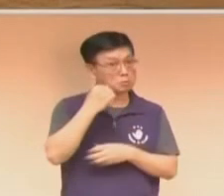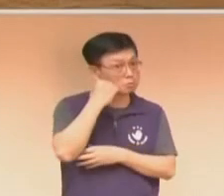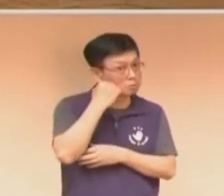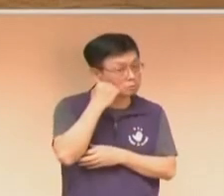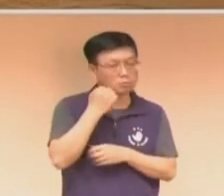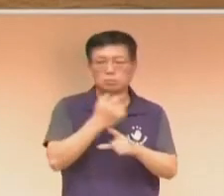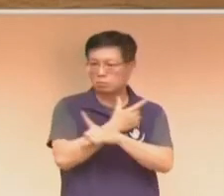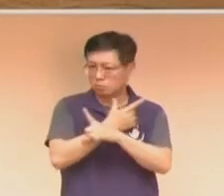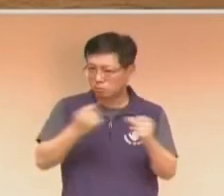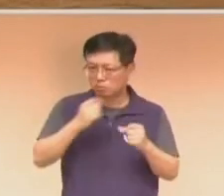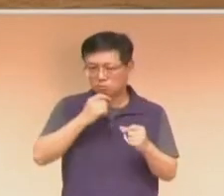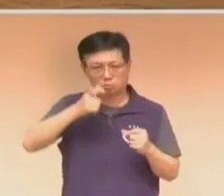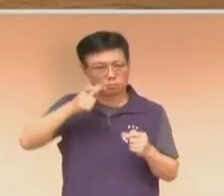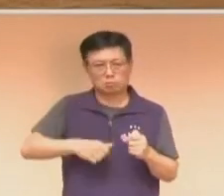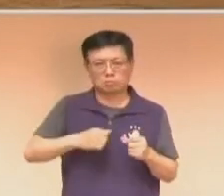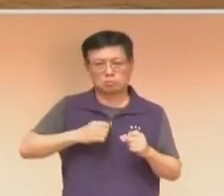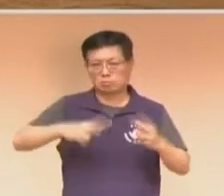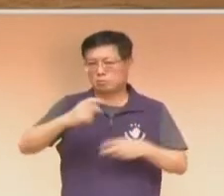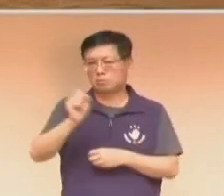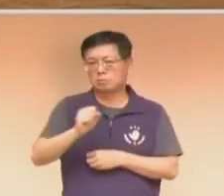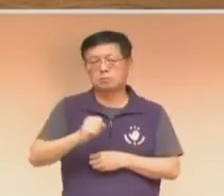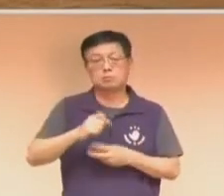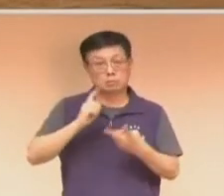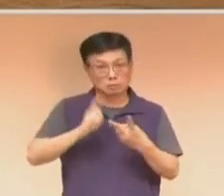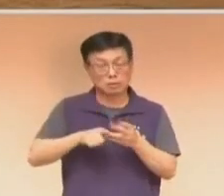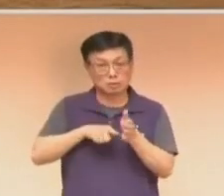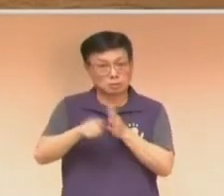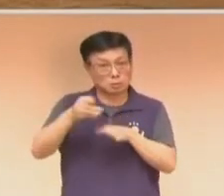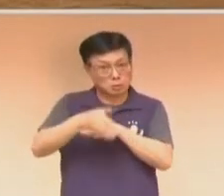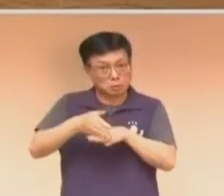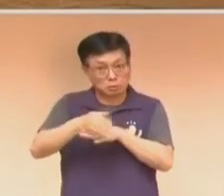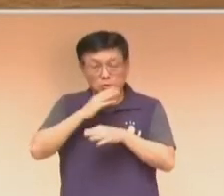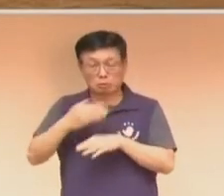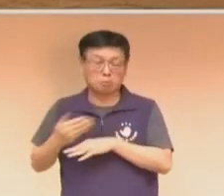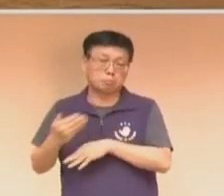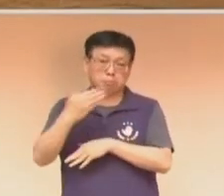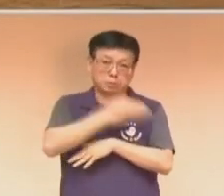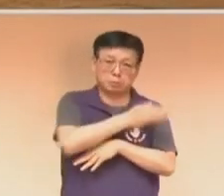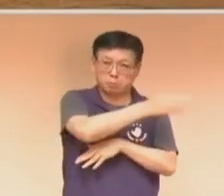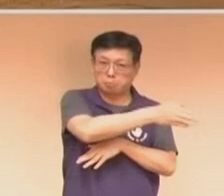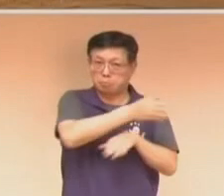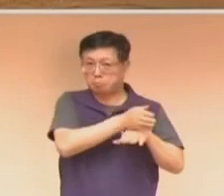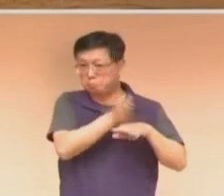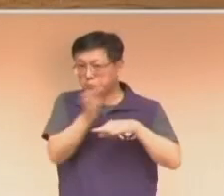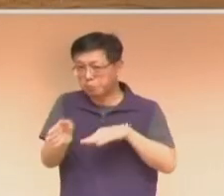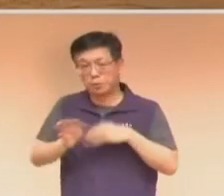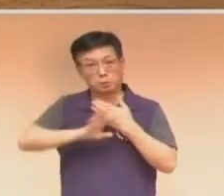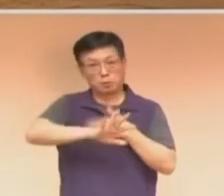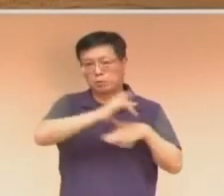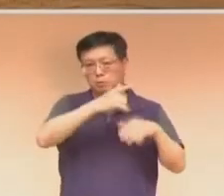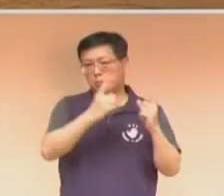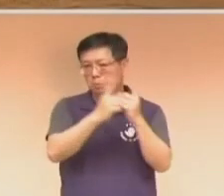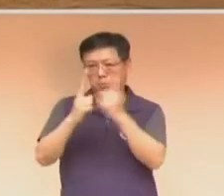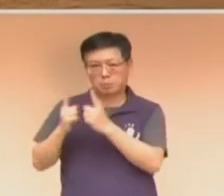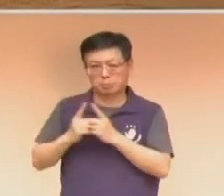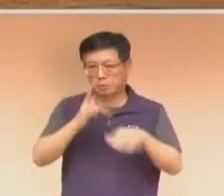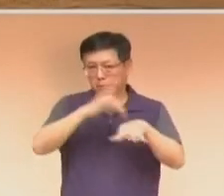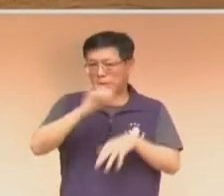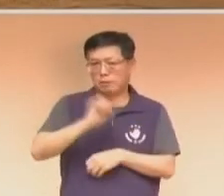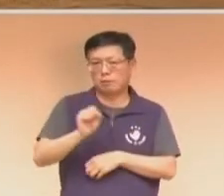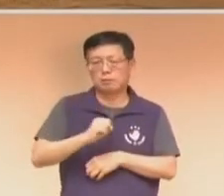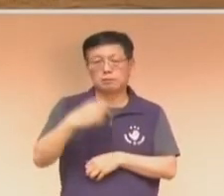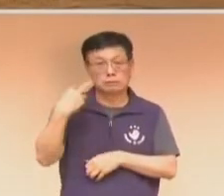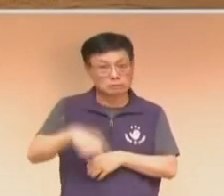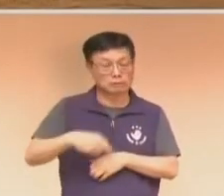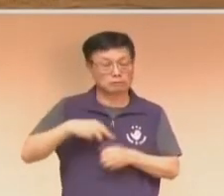的地点必须来固定。而且专车的往返接送，不与外界来接触。那选手在